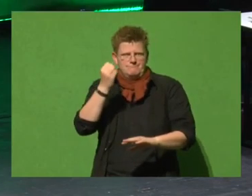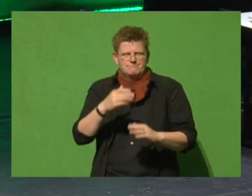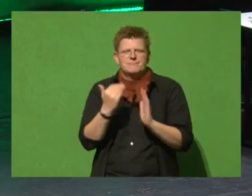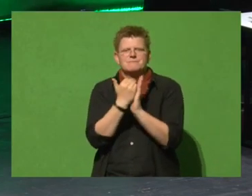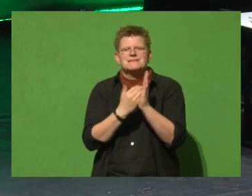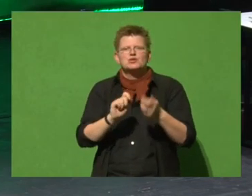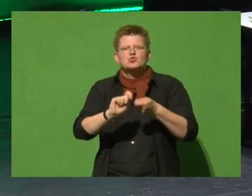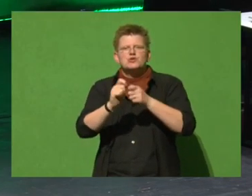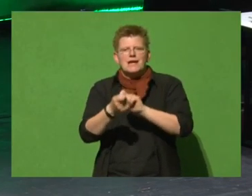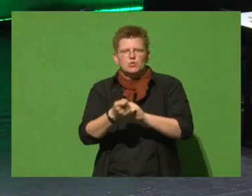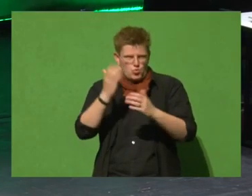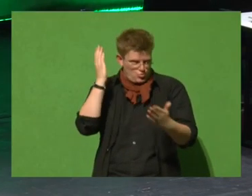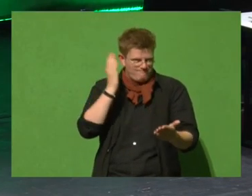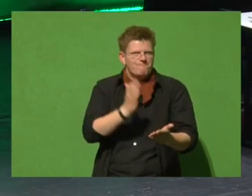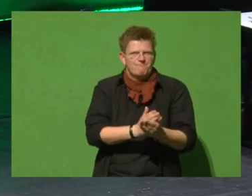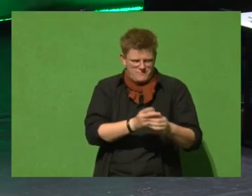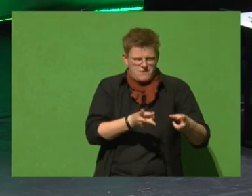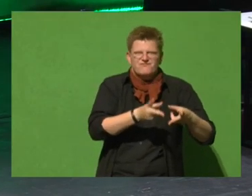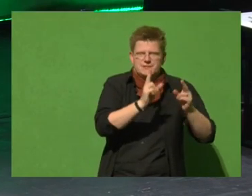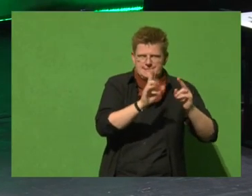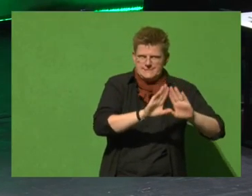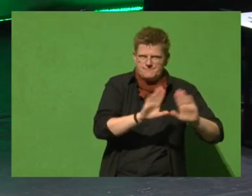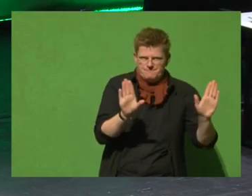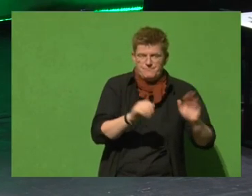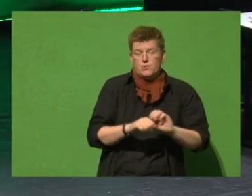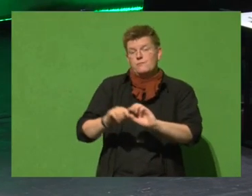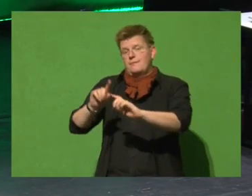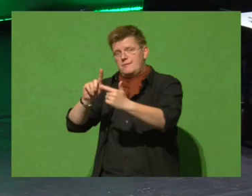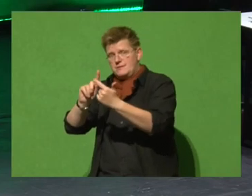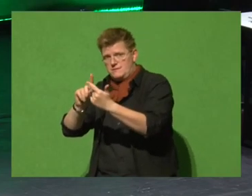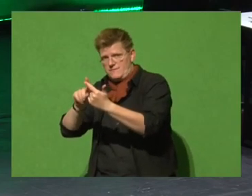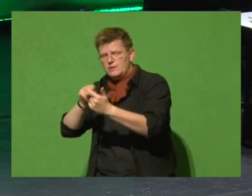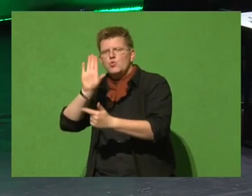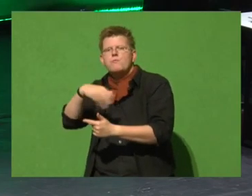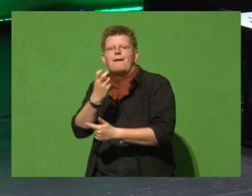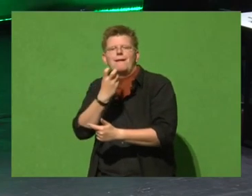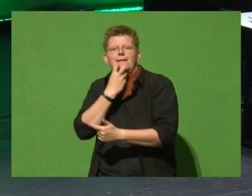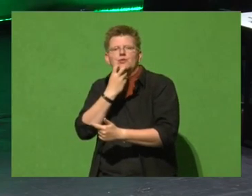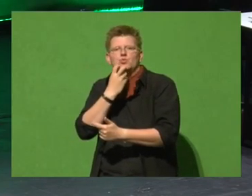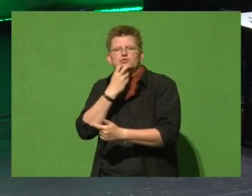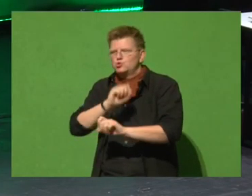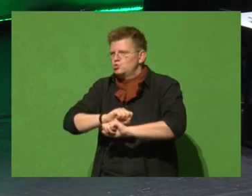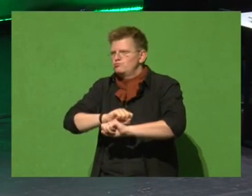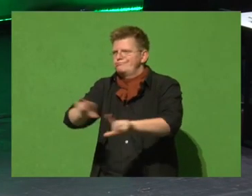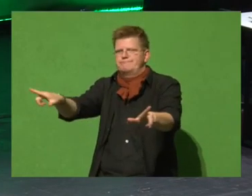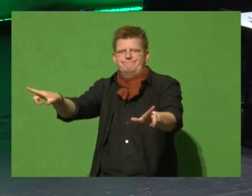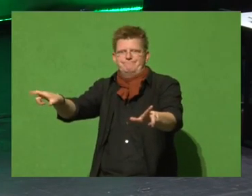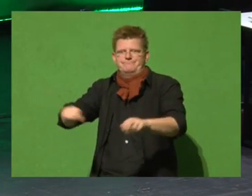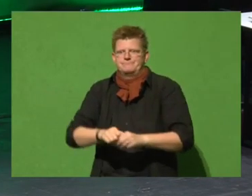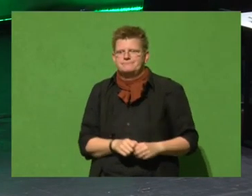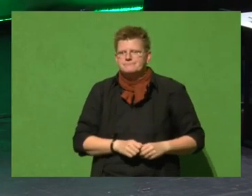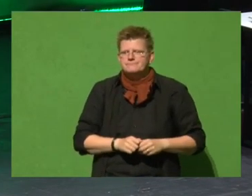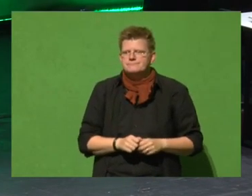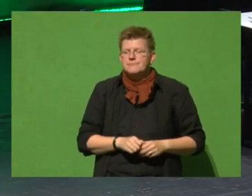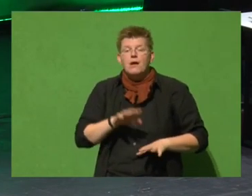zur zweiten Änderung der Satzung, und zwar die Ermöglichung der elektronischen Verschickung vorher. Auch hier frage ich, wer dem